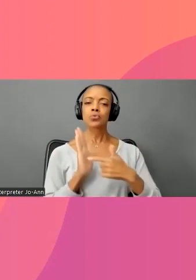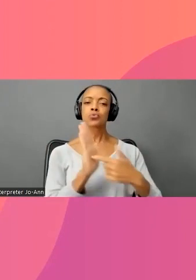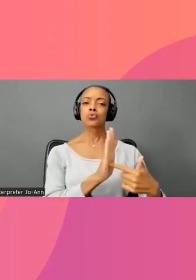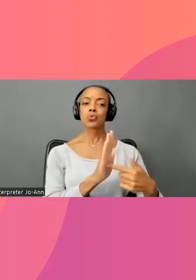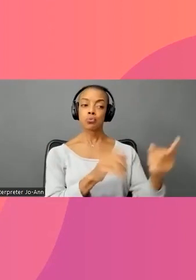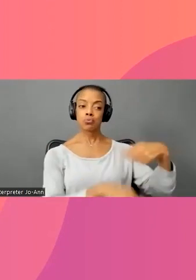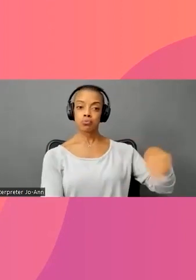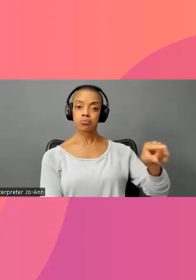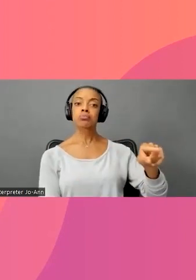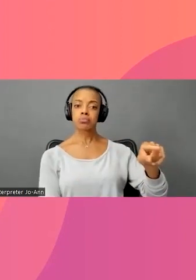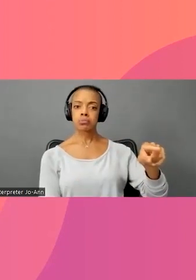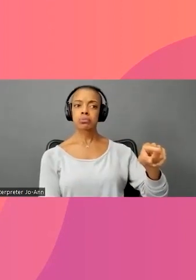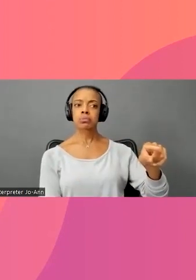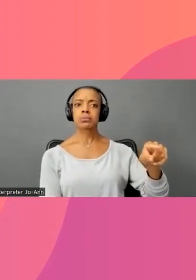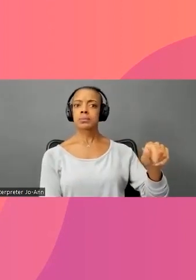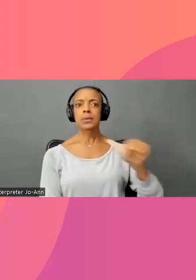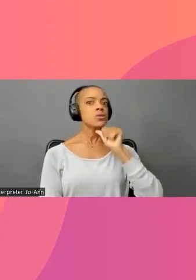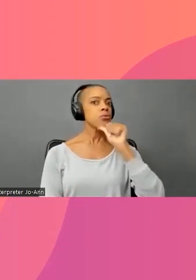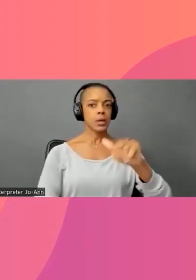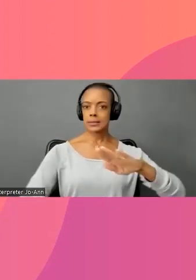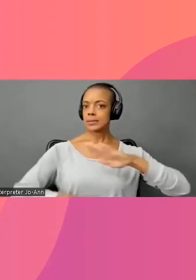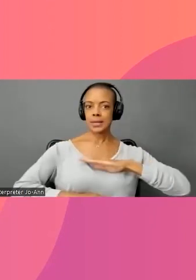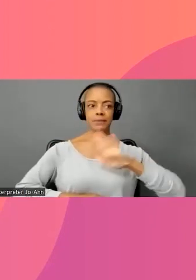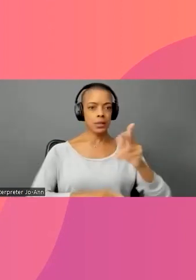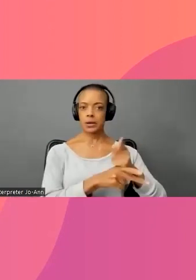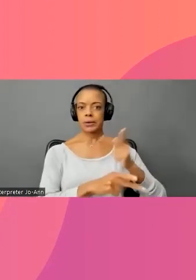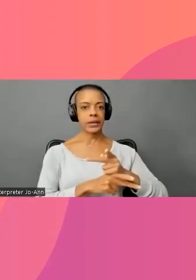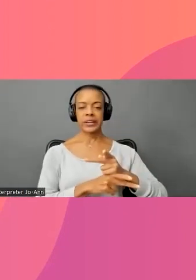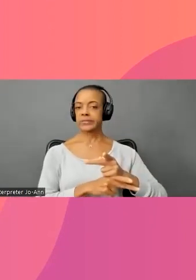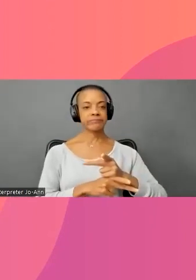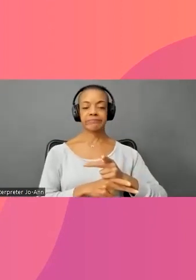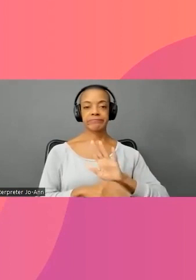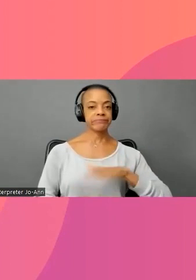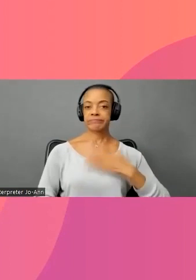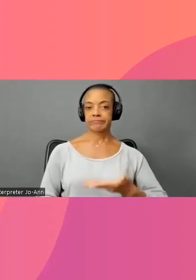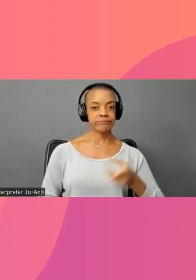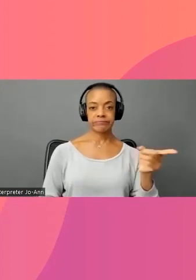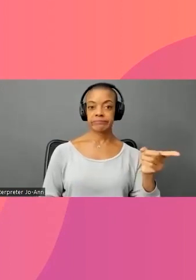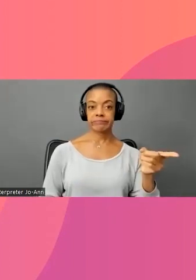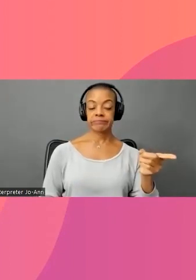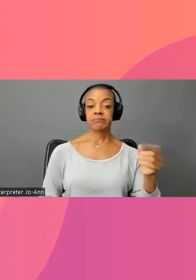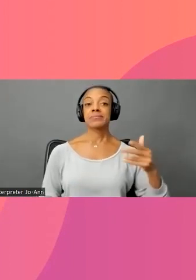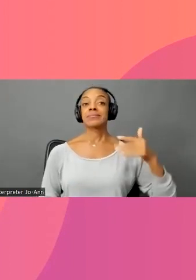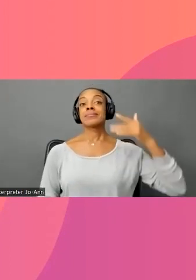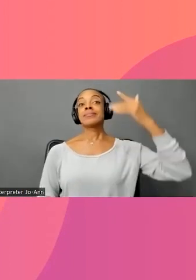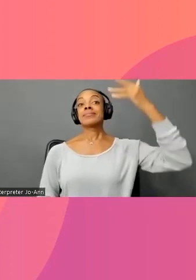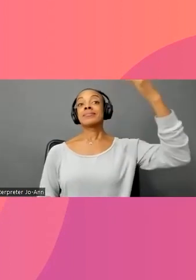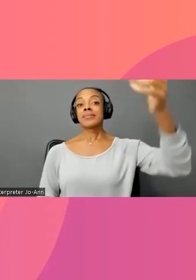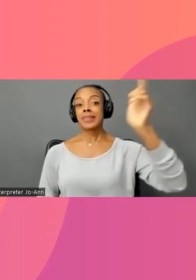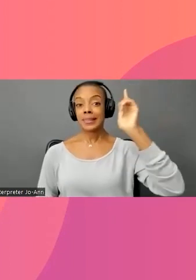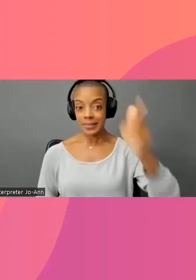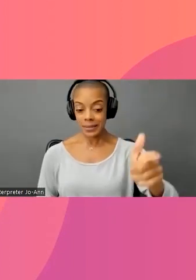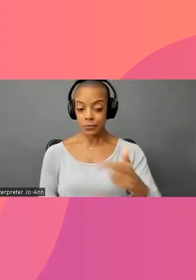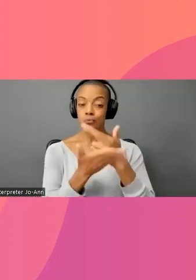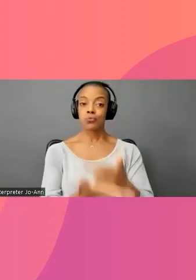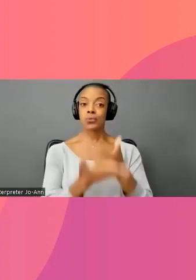des incapacités. La recherche a montré que ces individus étaient de loin très insatisfaits